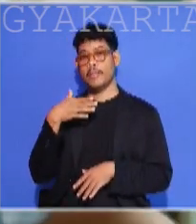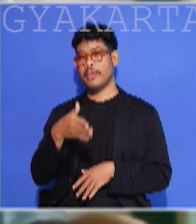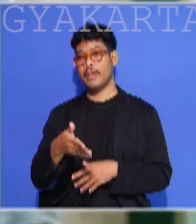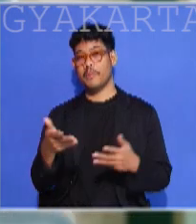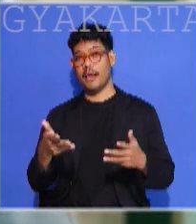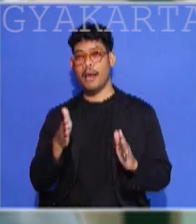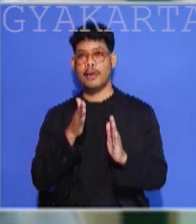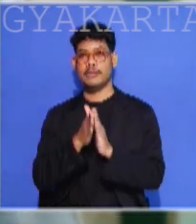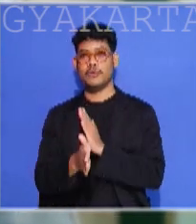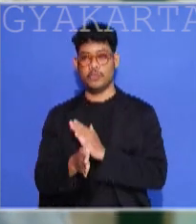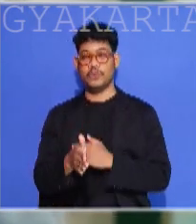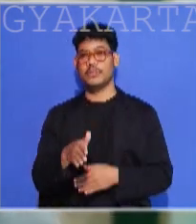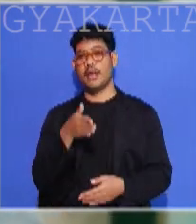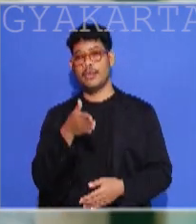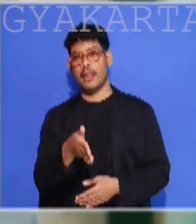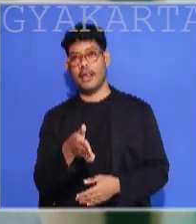mengunjung